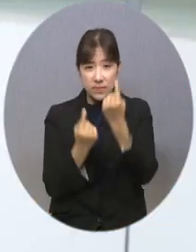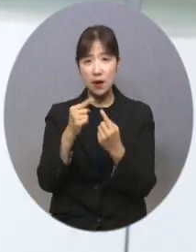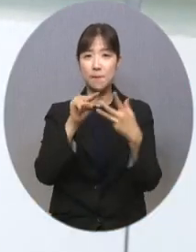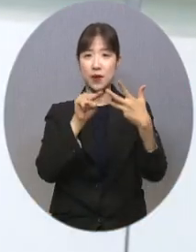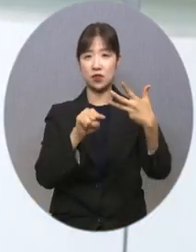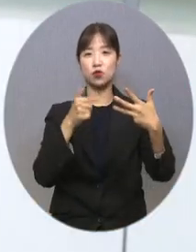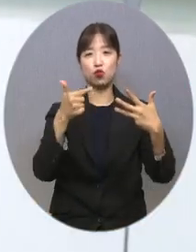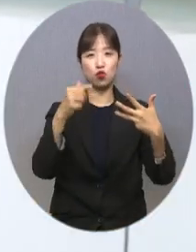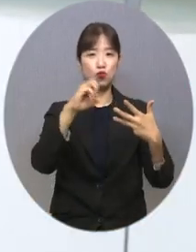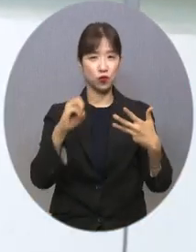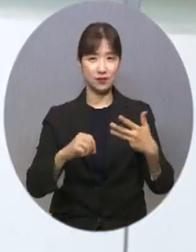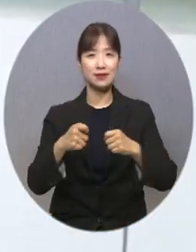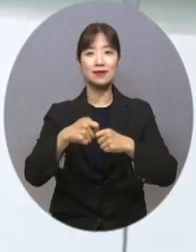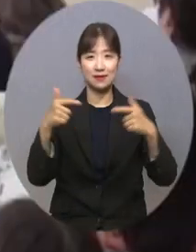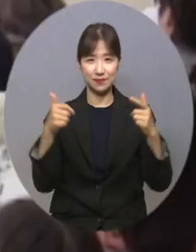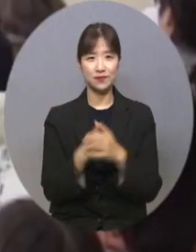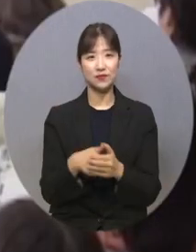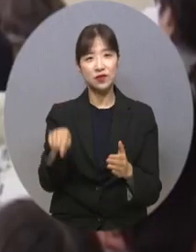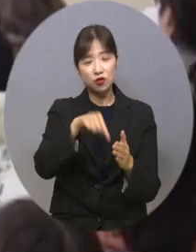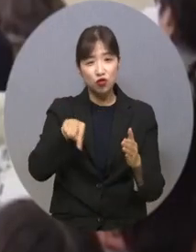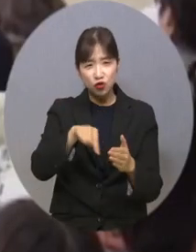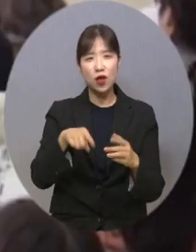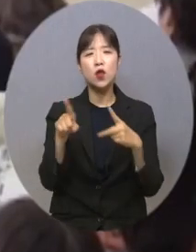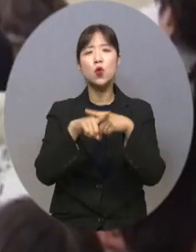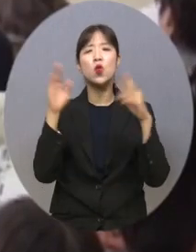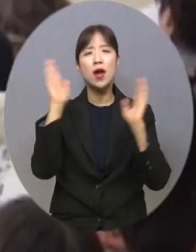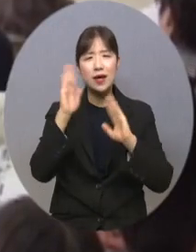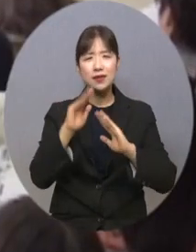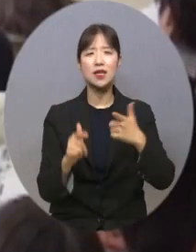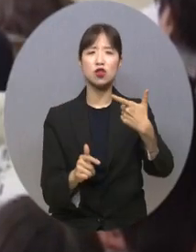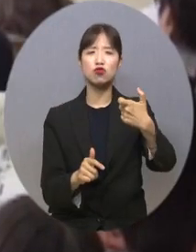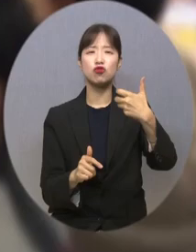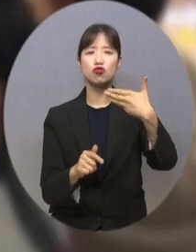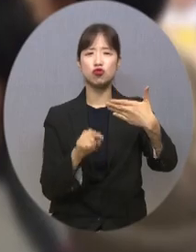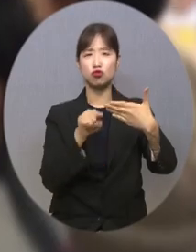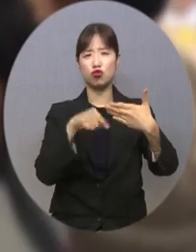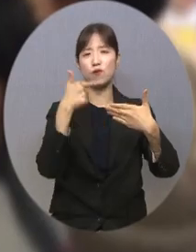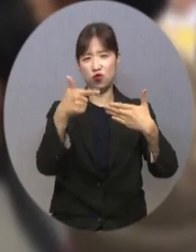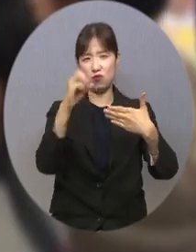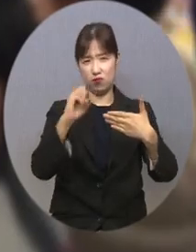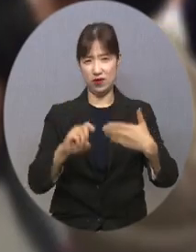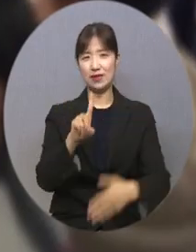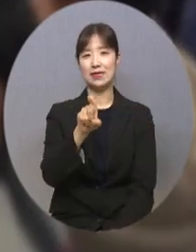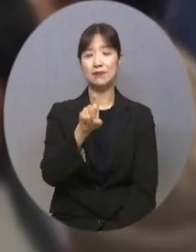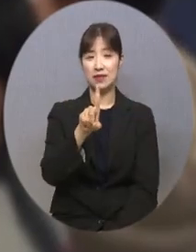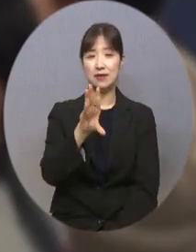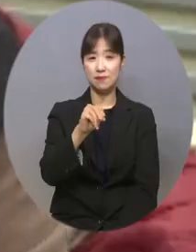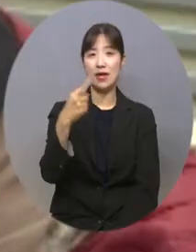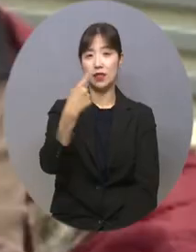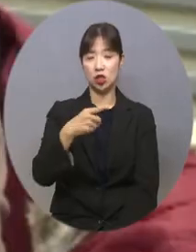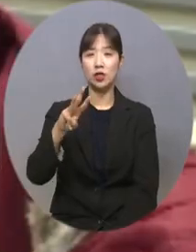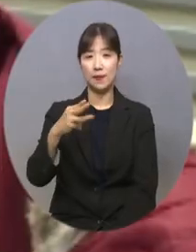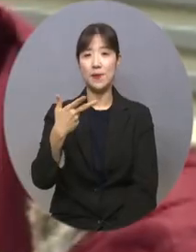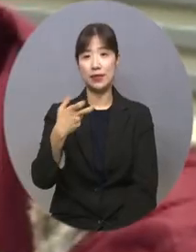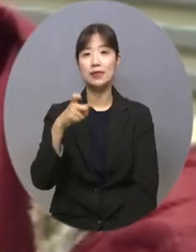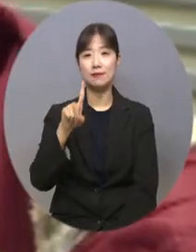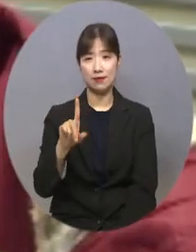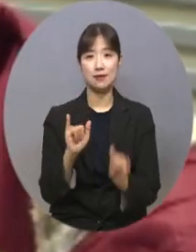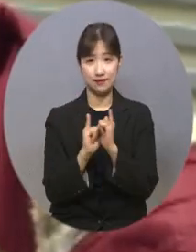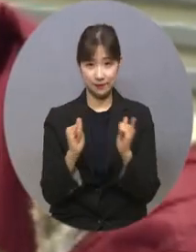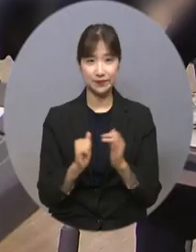수준입니다. 이 가운데 초등학생이 69.6%로 11만 1,371명으로 가장